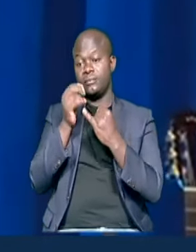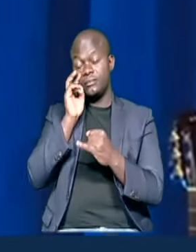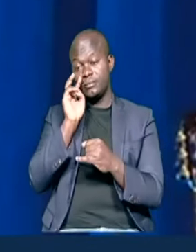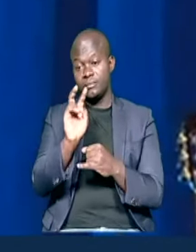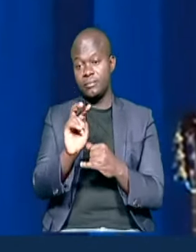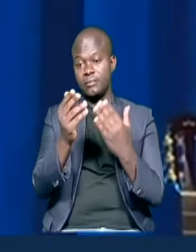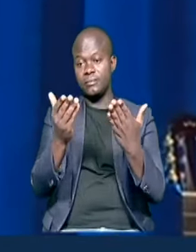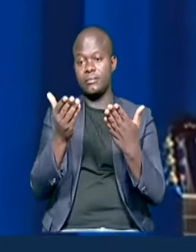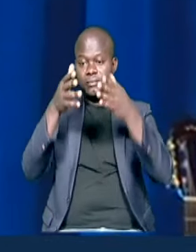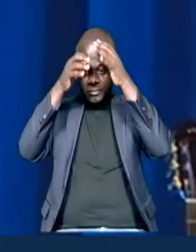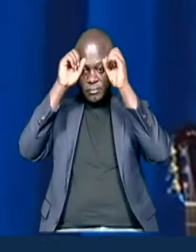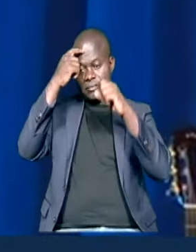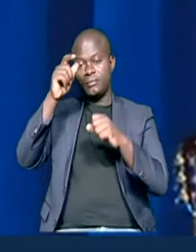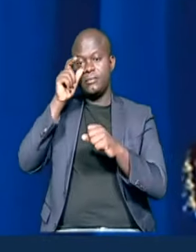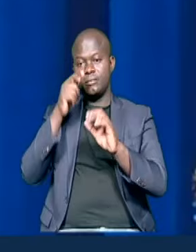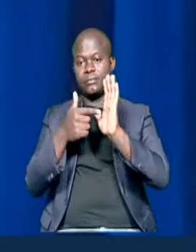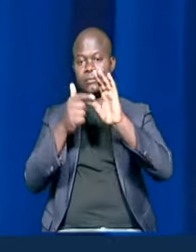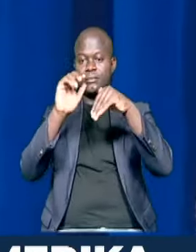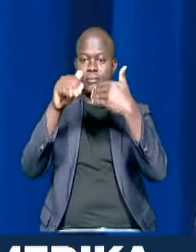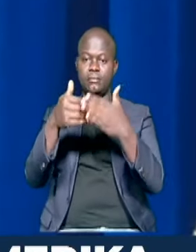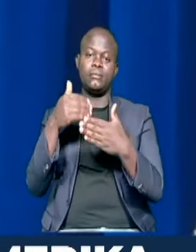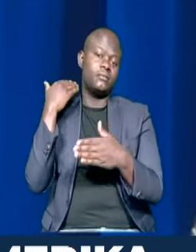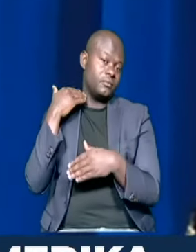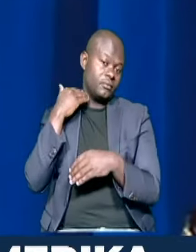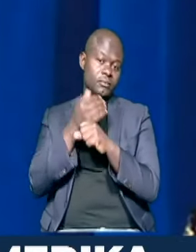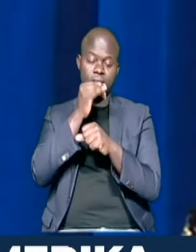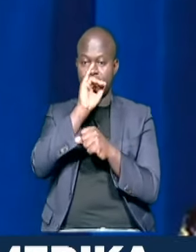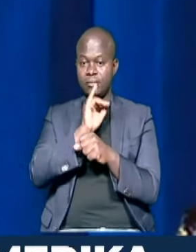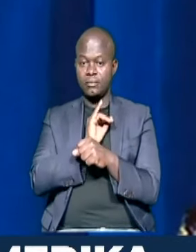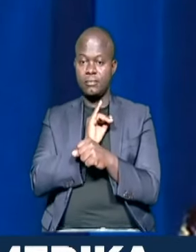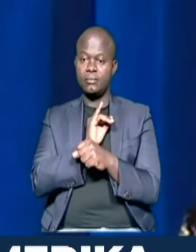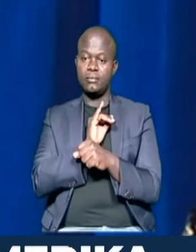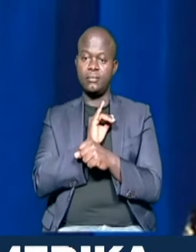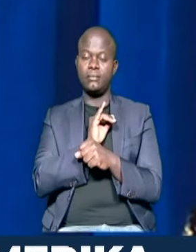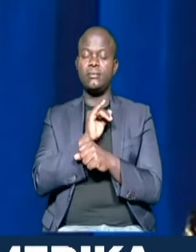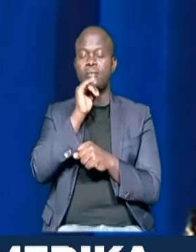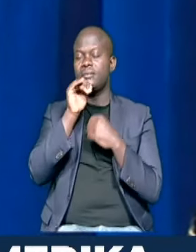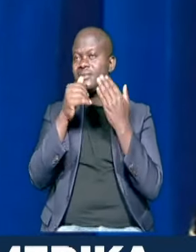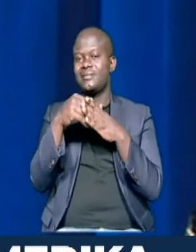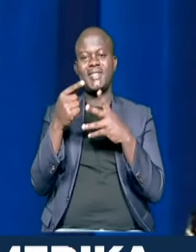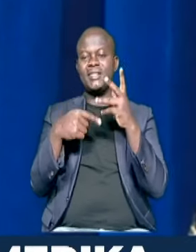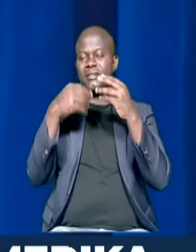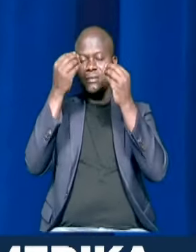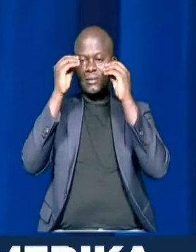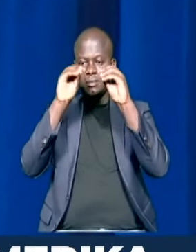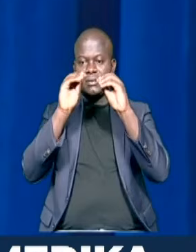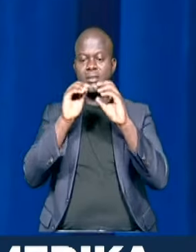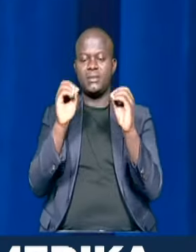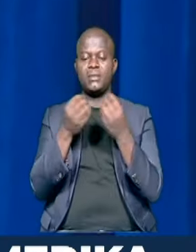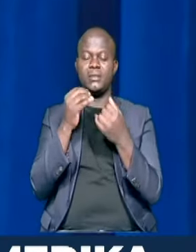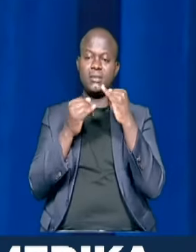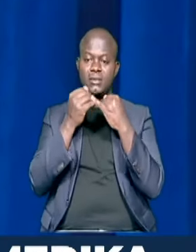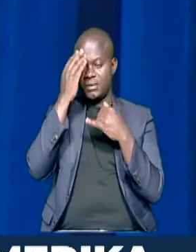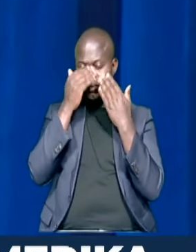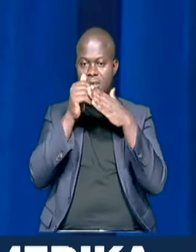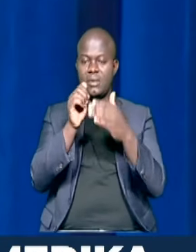urebera Aha Perezida Kagame yerekanye ko Jenoside yakorewe Abatutsi nta somo yatanze ku muryango mpuzamahanga kuko